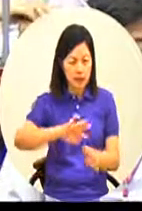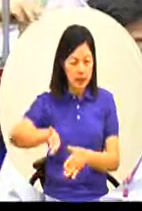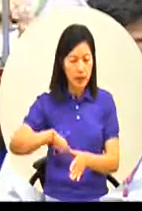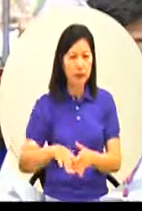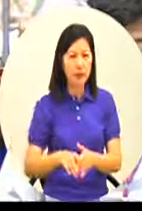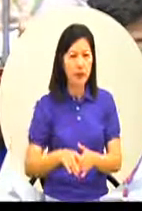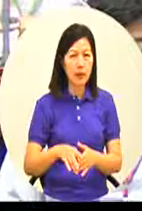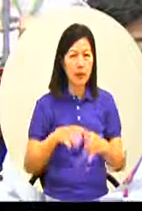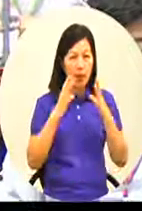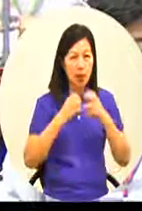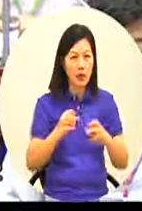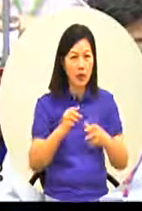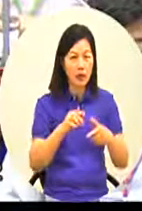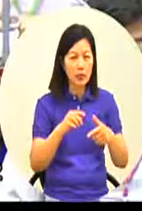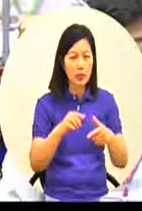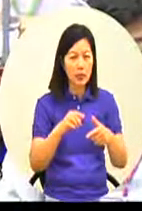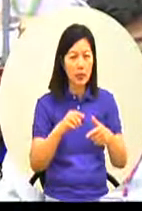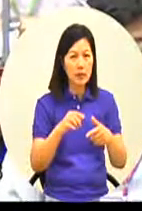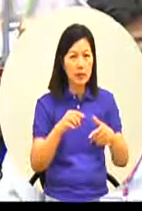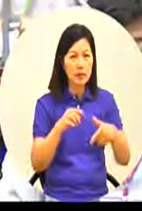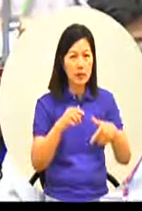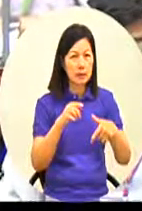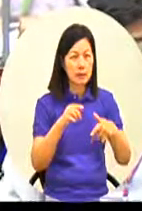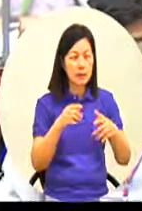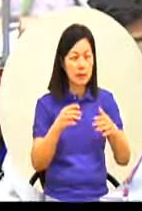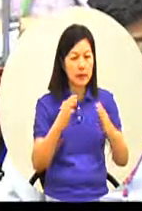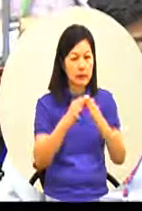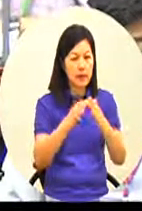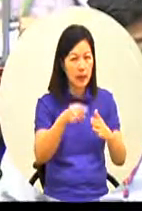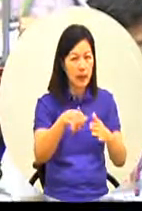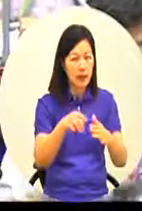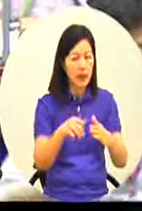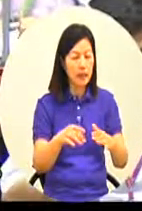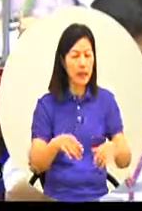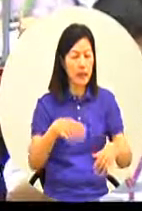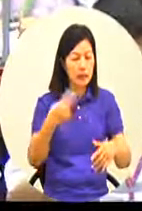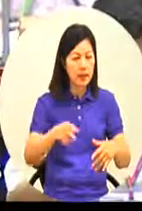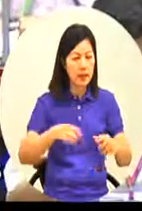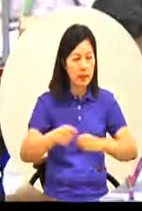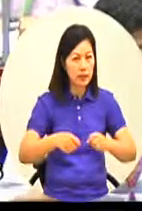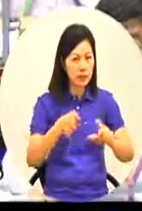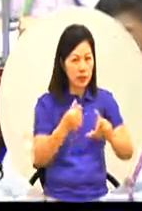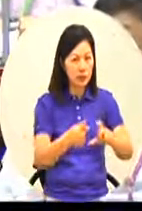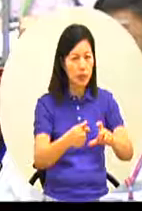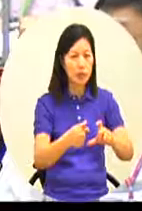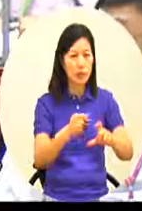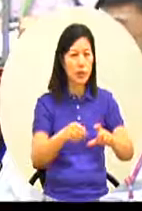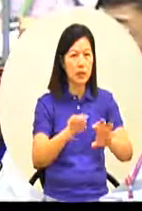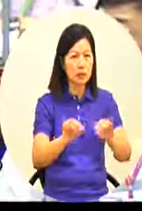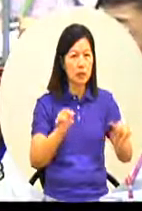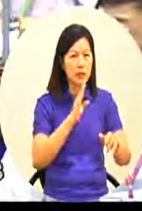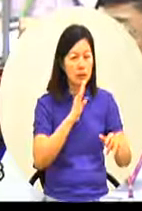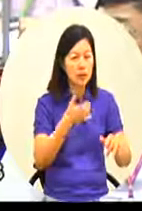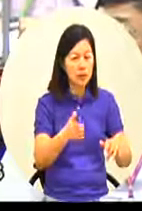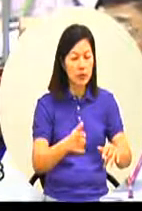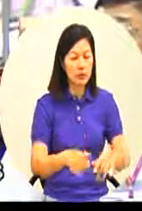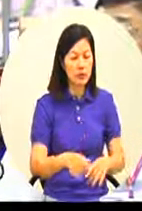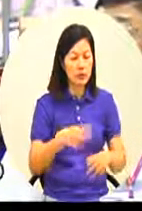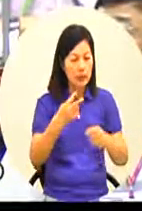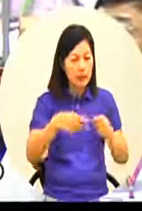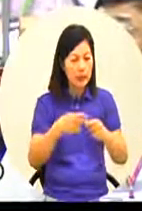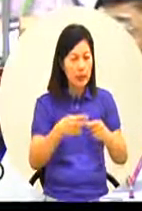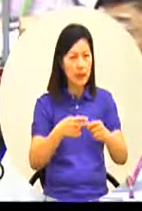那个个案，那个地方是不是从化区里面的土地？如果是的话，他从化完成以后，它大概有两年的一